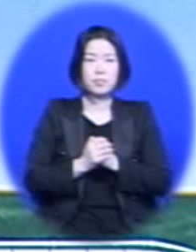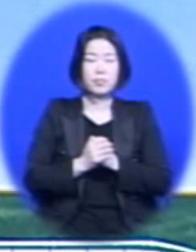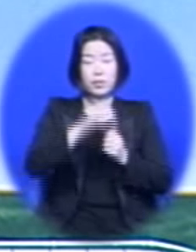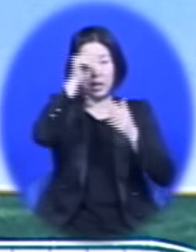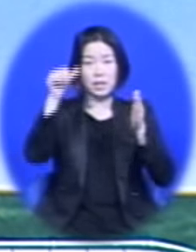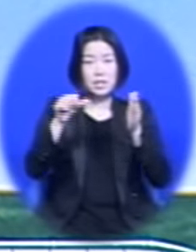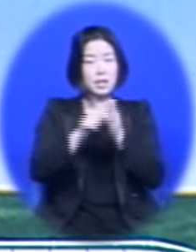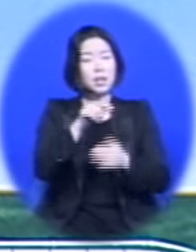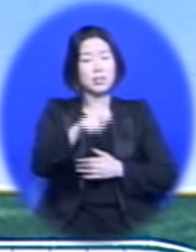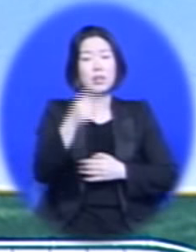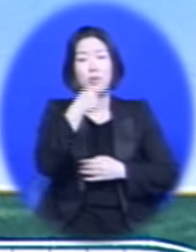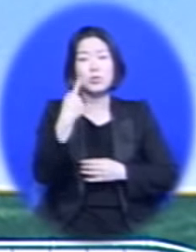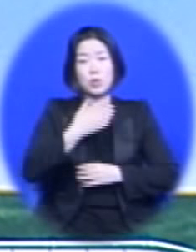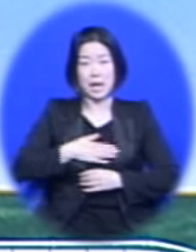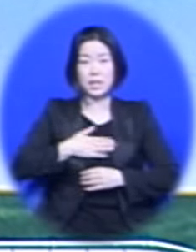인생은 그런 건 줄 아니까